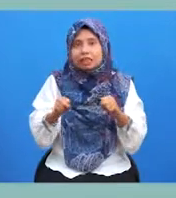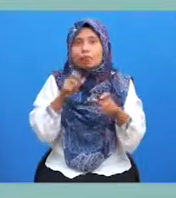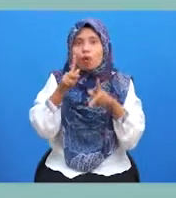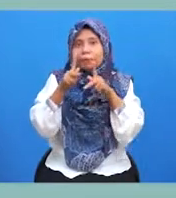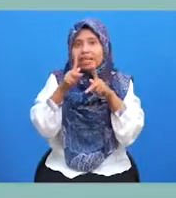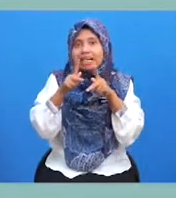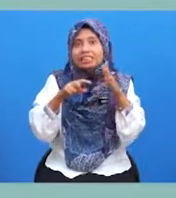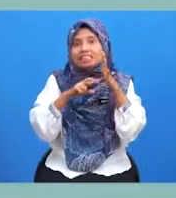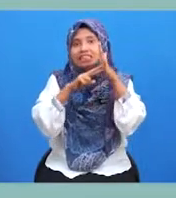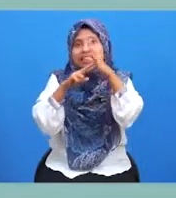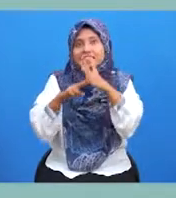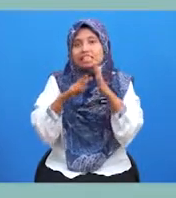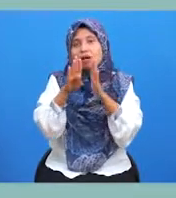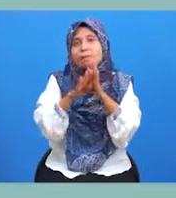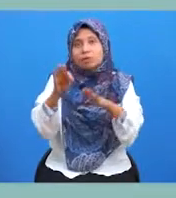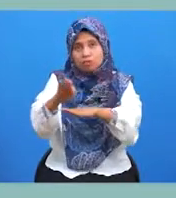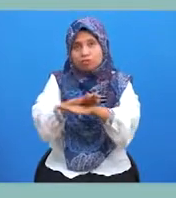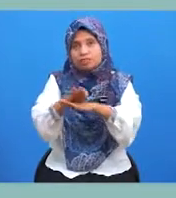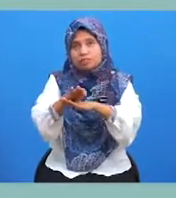komunikasi satelit berfungsi,